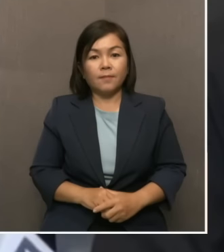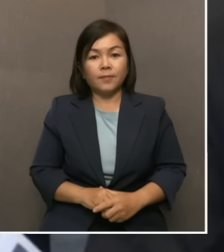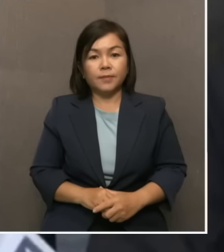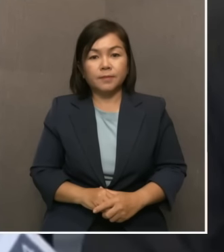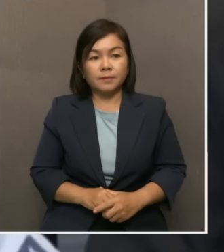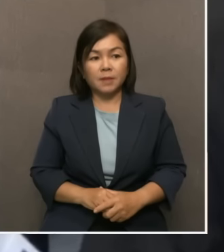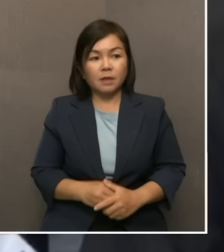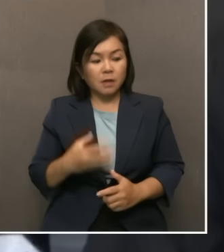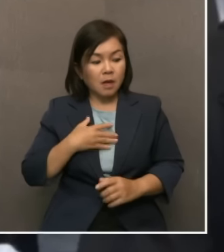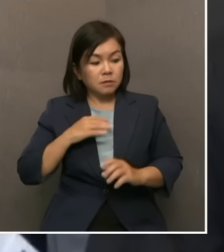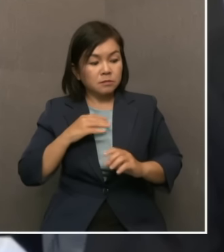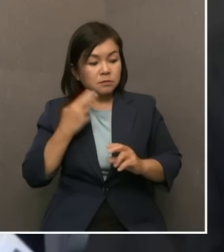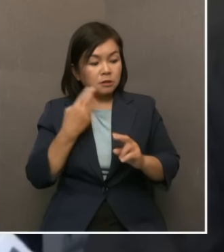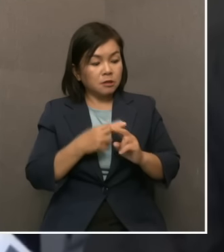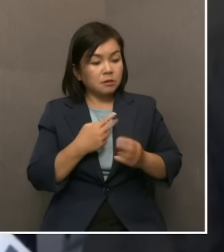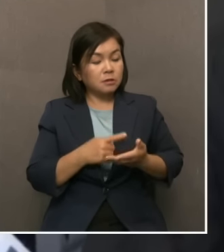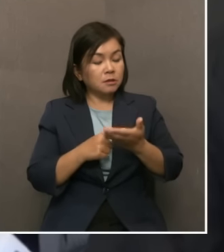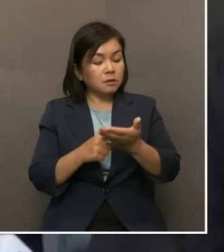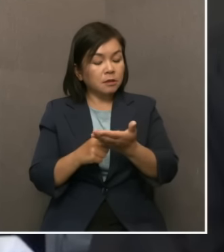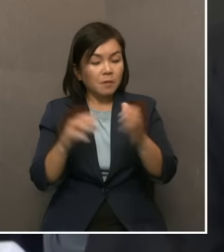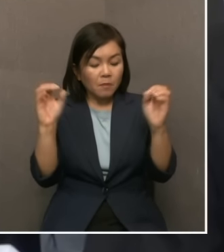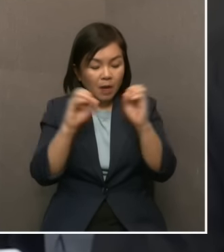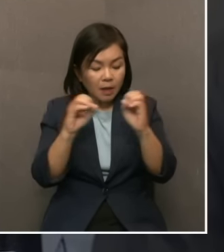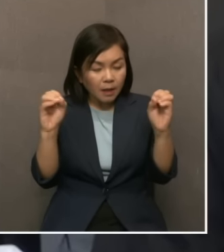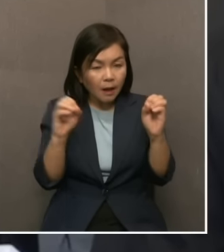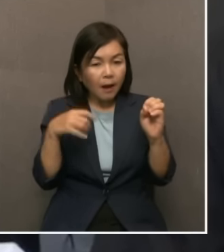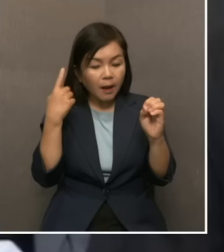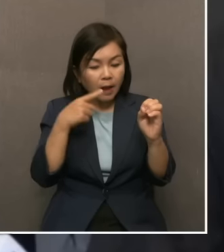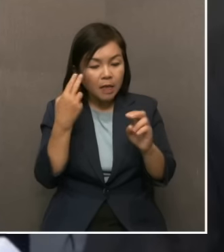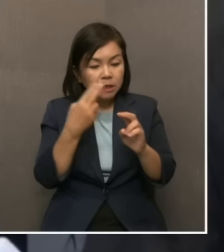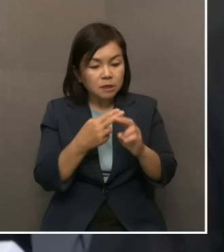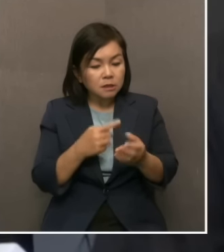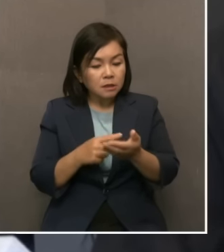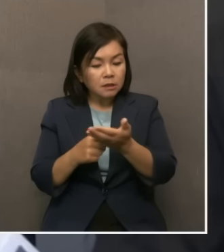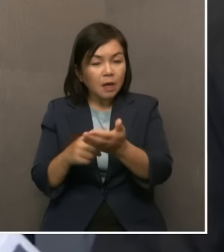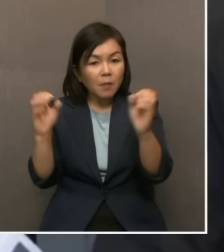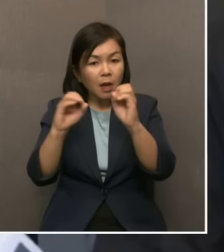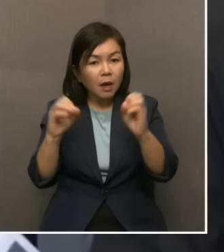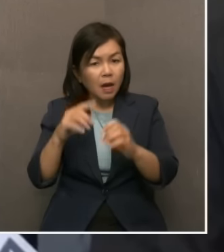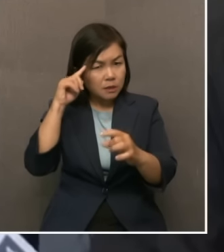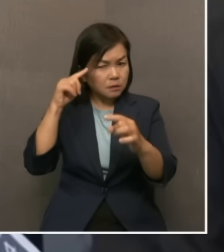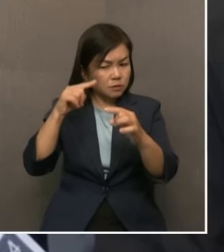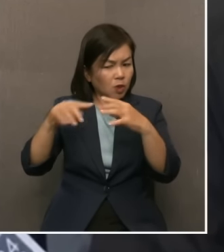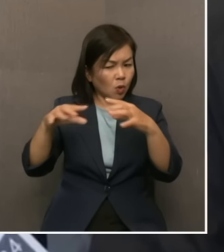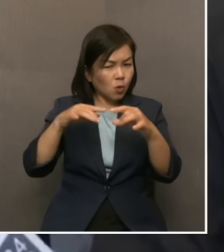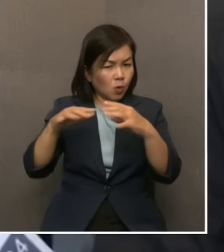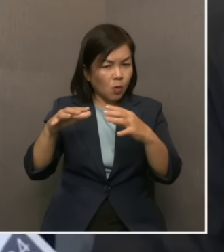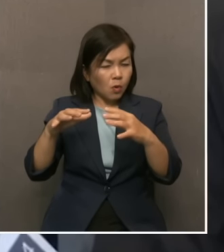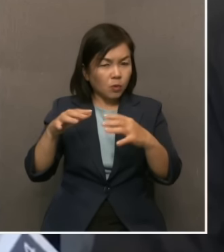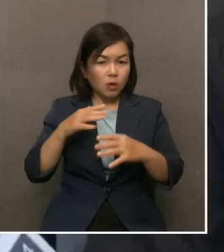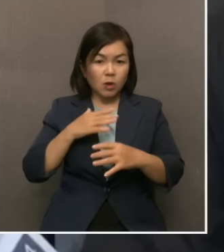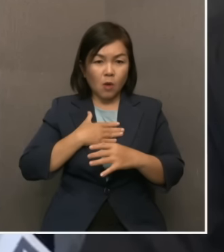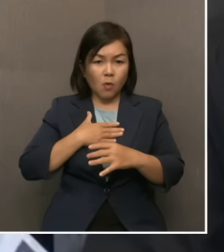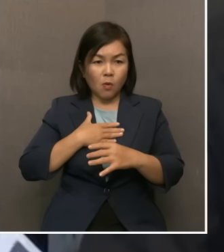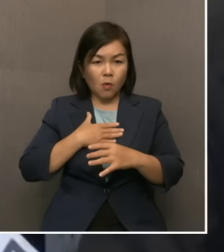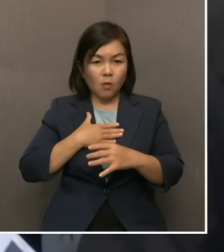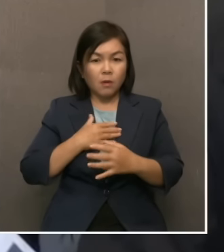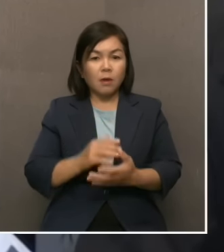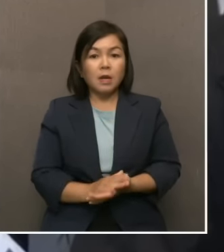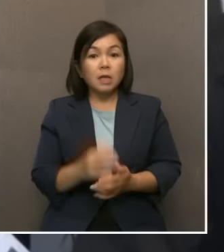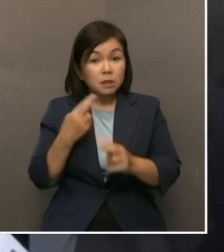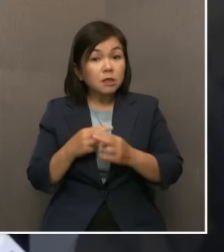ผมไม่เคยเสนอนะผมไม่เคยทำเสนอใครนะอาจจะเข้าใจผิดนะครับ พี่นาจะไม่ส่งร